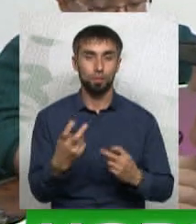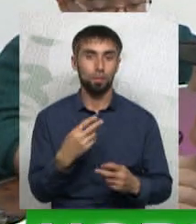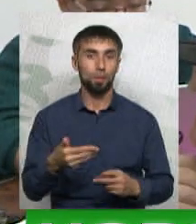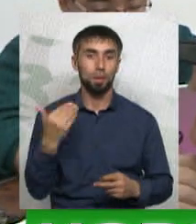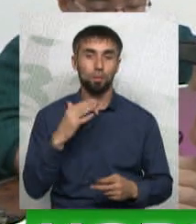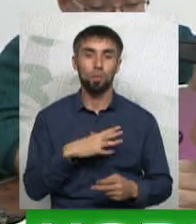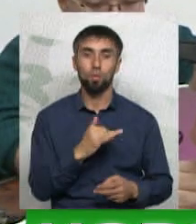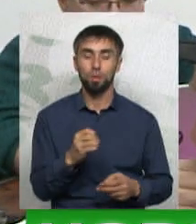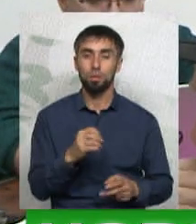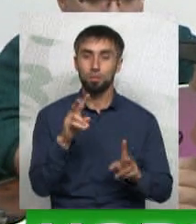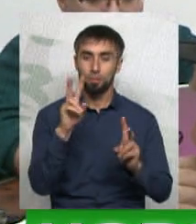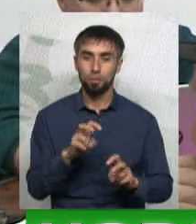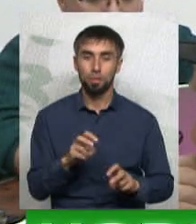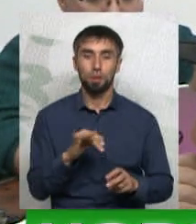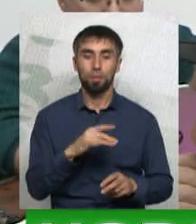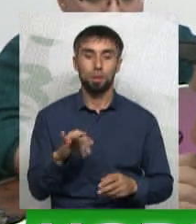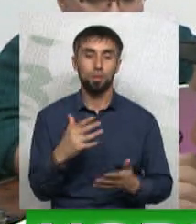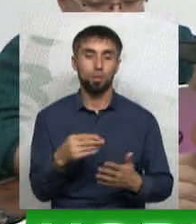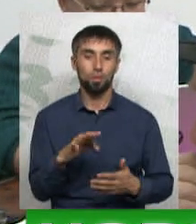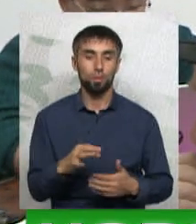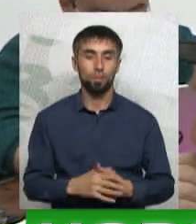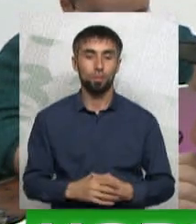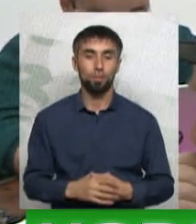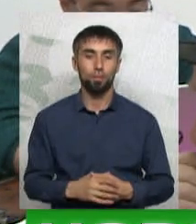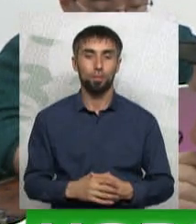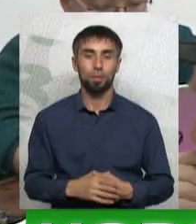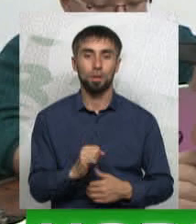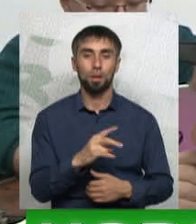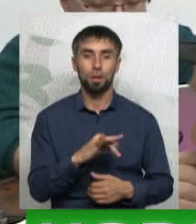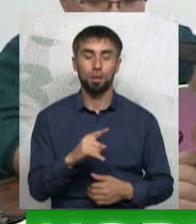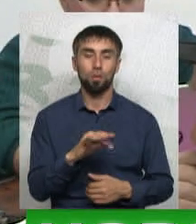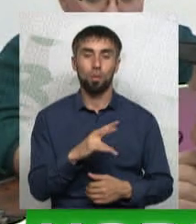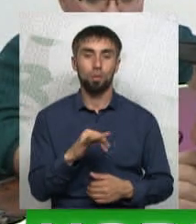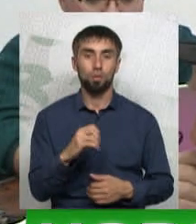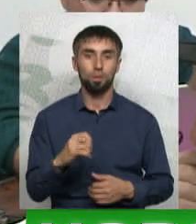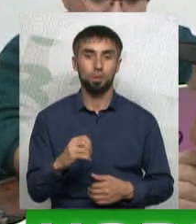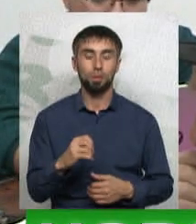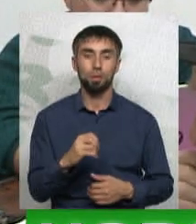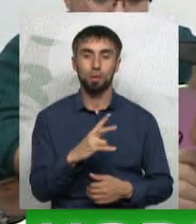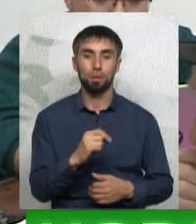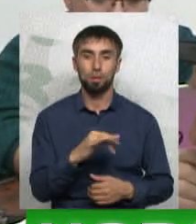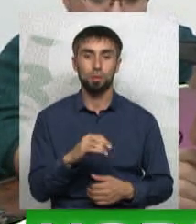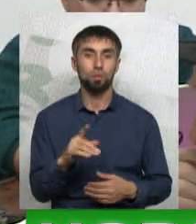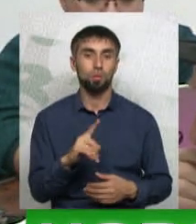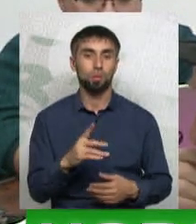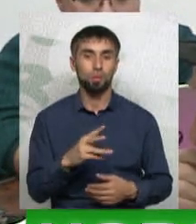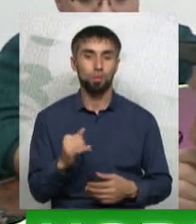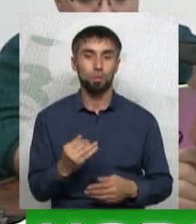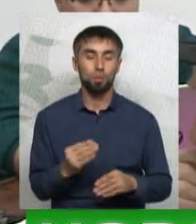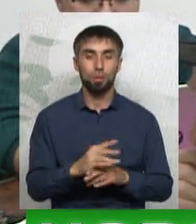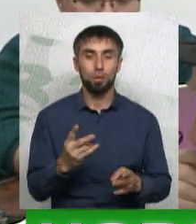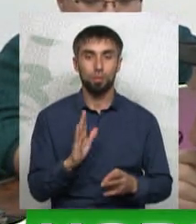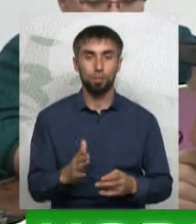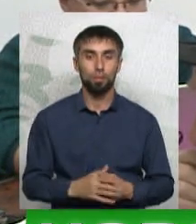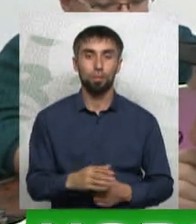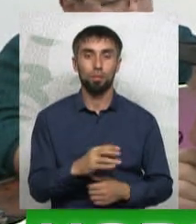заранее были уже обследованы, имели какой-то определенный пакет исследований, анализов. Да, они уже назначают, если что-то им дополнительно надо будет,